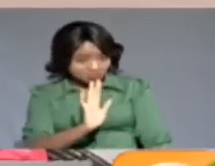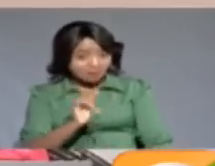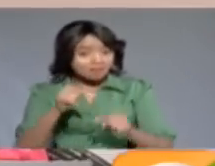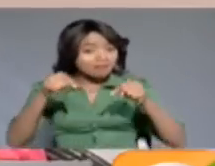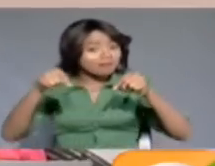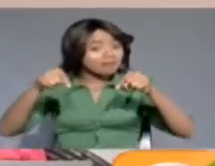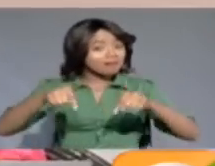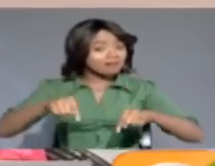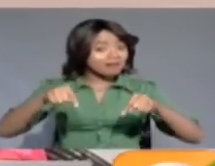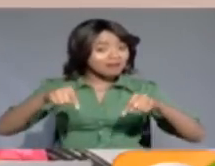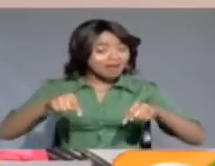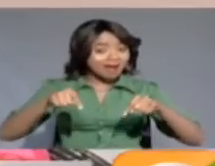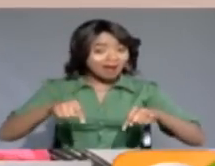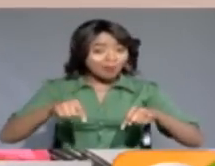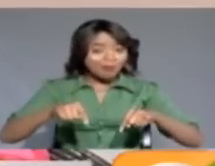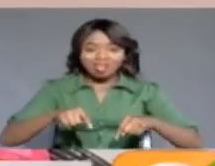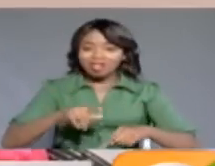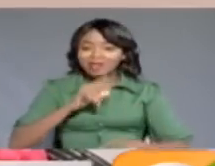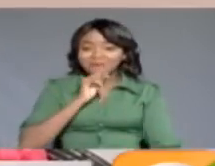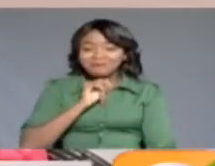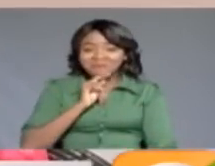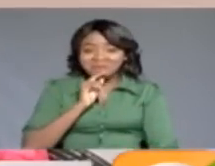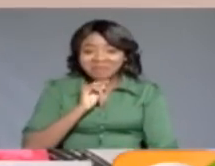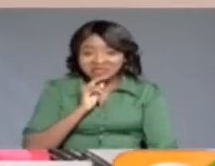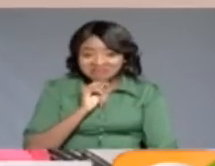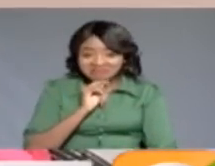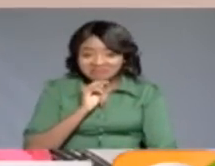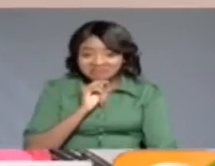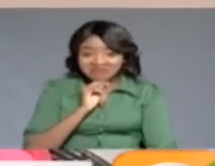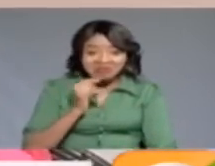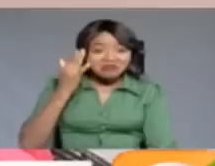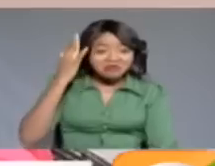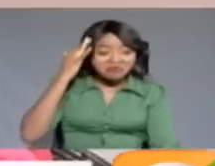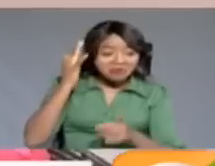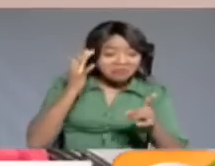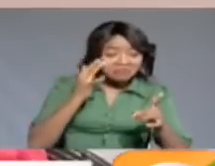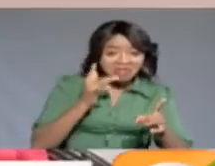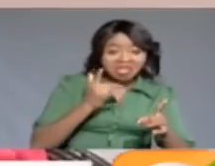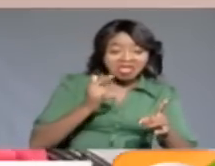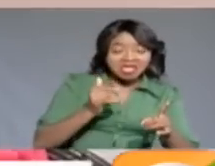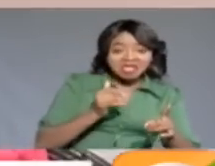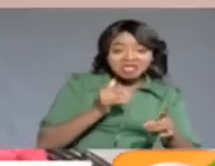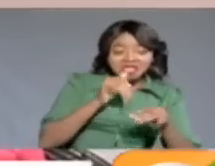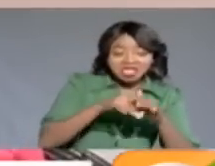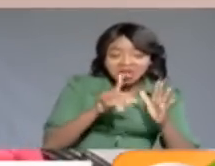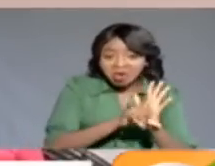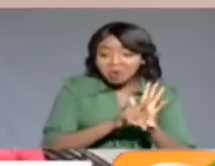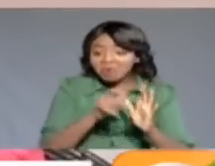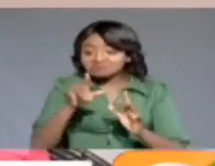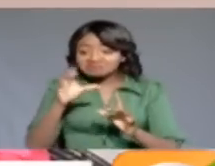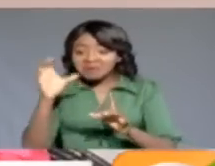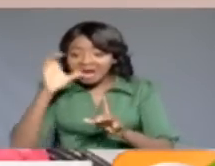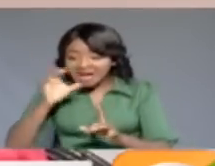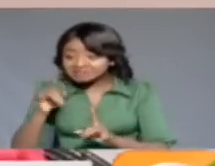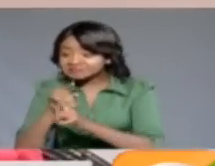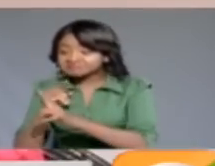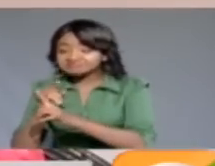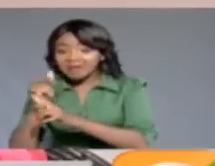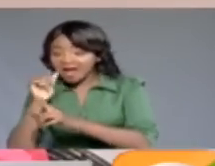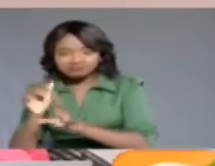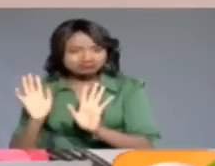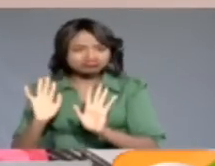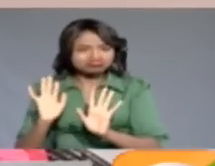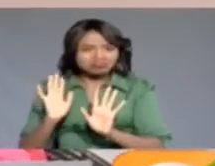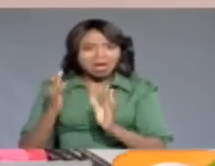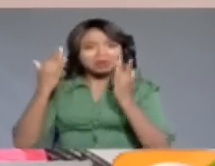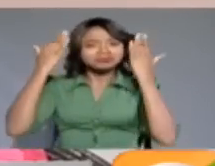hizi hawa mababa wa sasa hawajui huyu ni shemegi, hawajui huyu ni cousin, hawajui. Kwa hivyo kitu